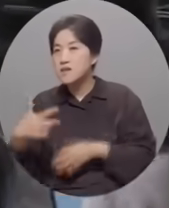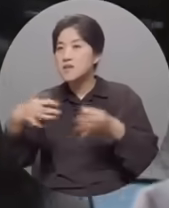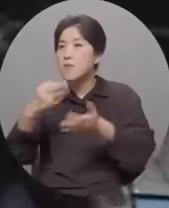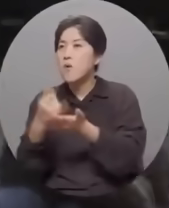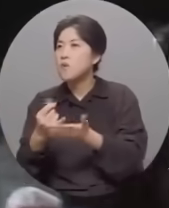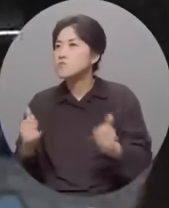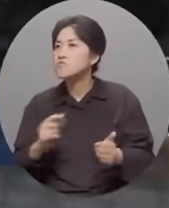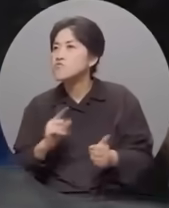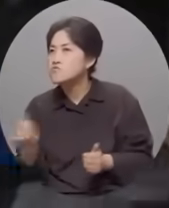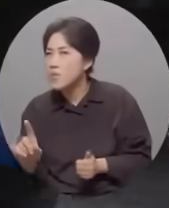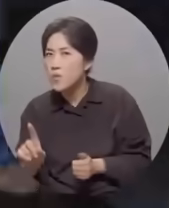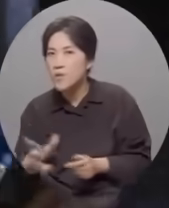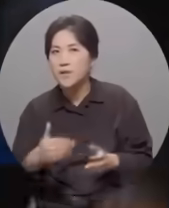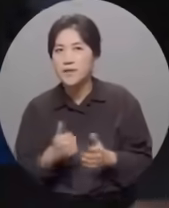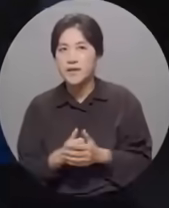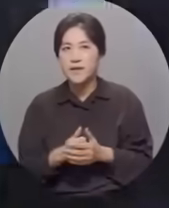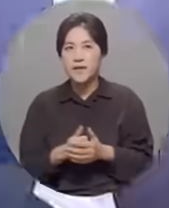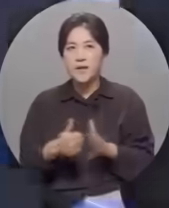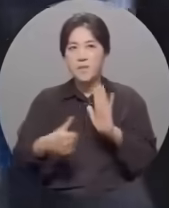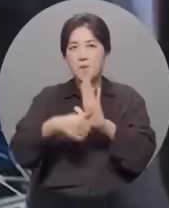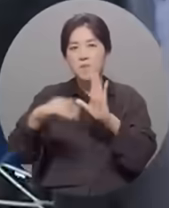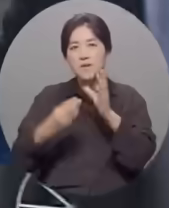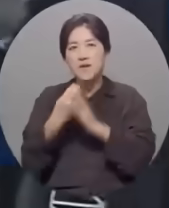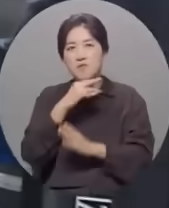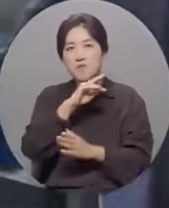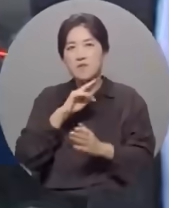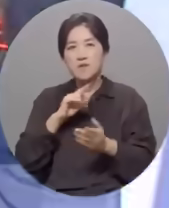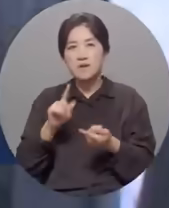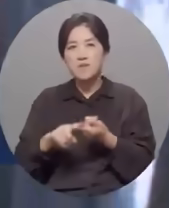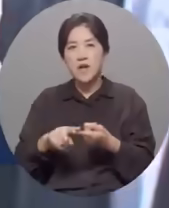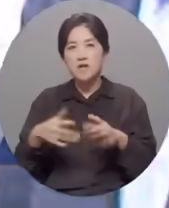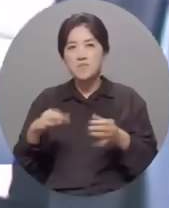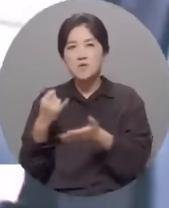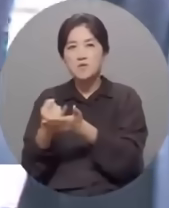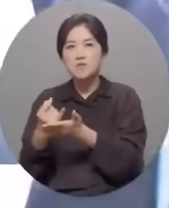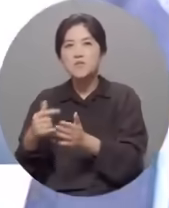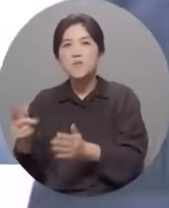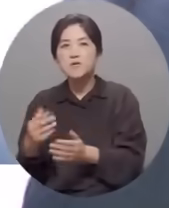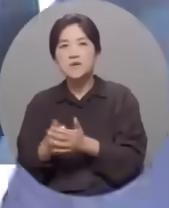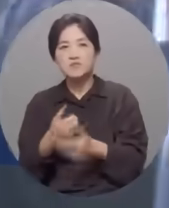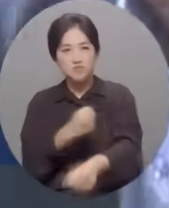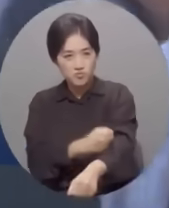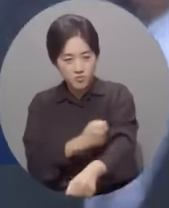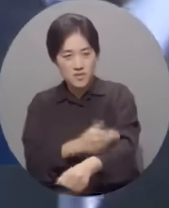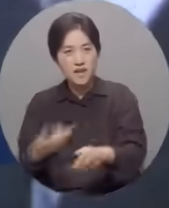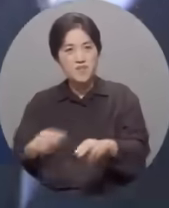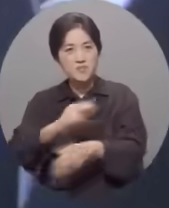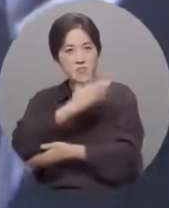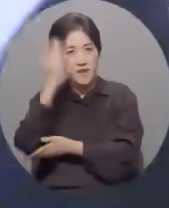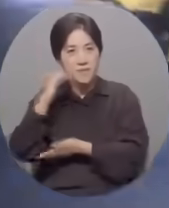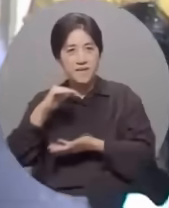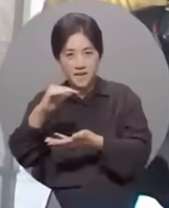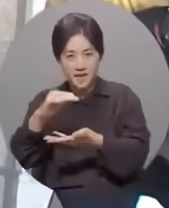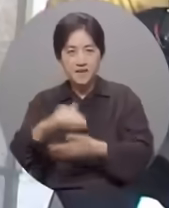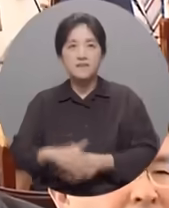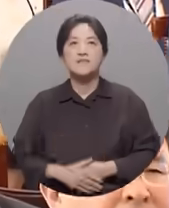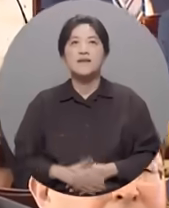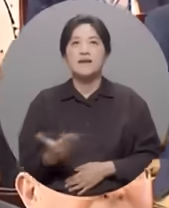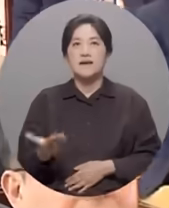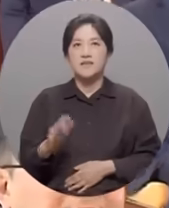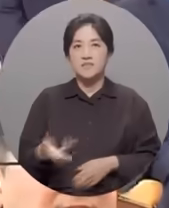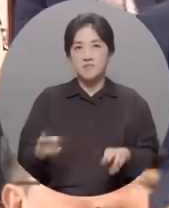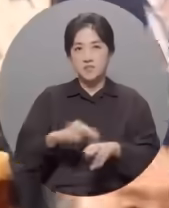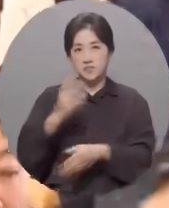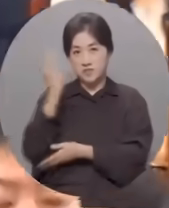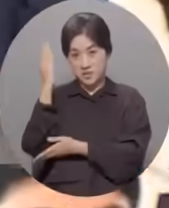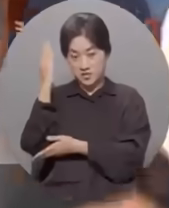방향이었습니다. 명품 사고 관련해서 김건희 여사 처분 방향 어떻게 되실까요? 처분 안 하시고요. 제가 취임사에서 말씀을 드릴게요. 예. 하지만